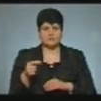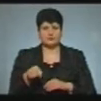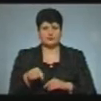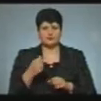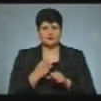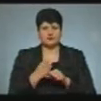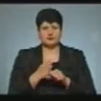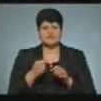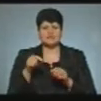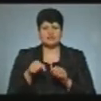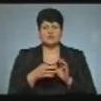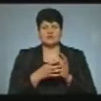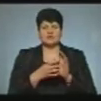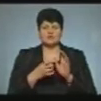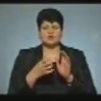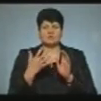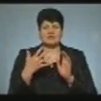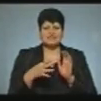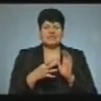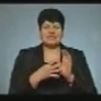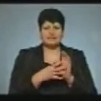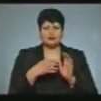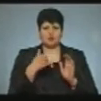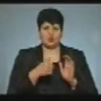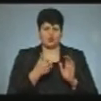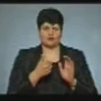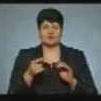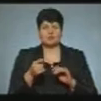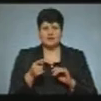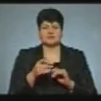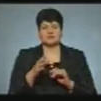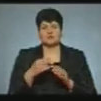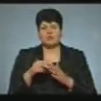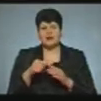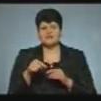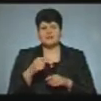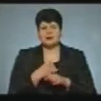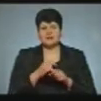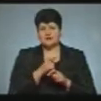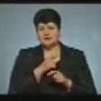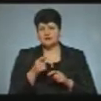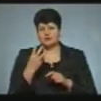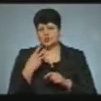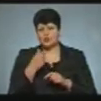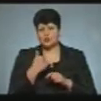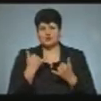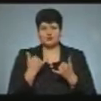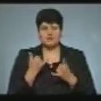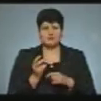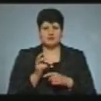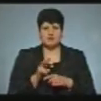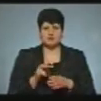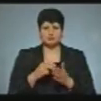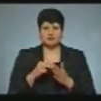з 1959 року. Тернополянка Любов Чука скупує ліки у цій аптеці впродовж 3 років. Сьогодні прийшла,